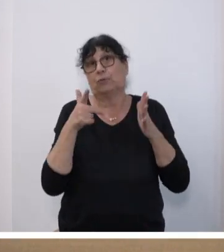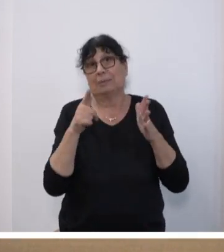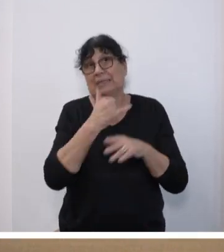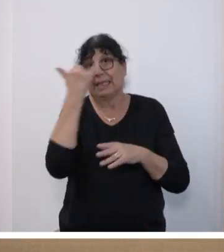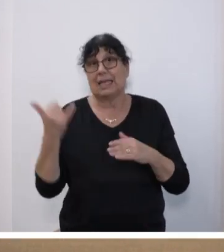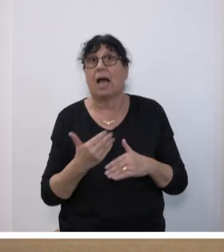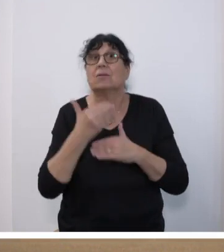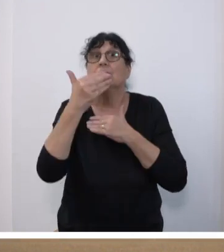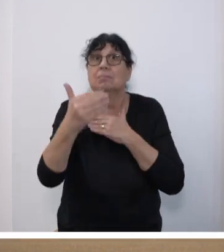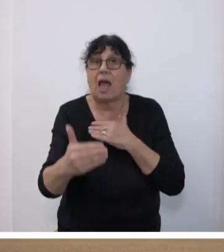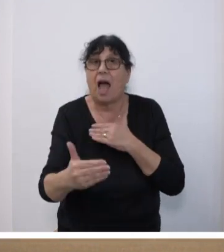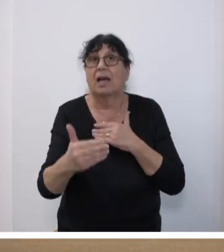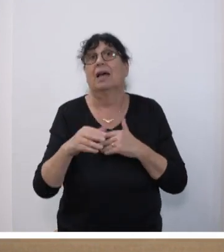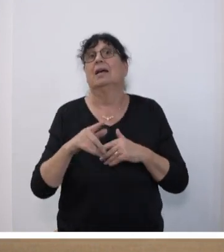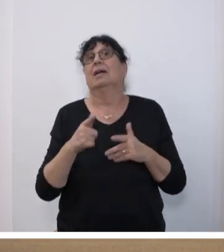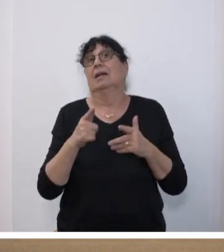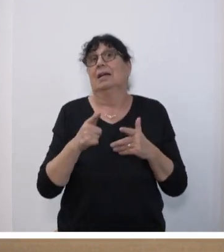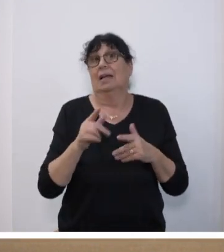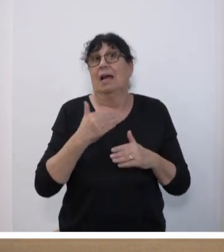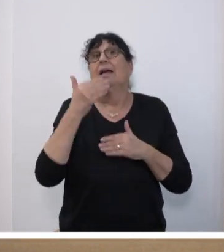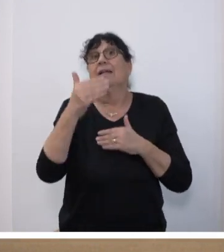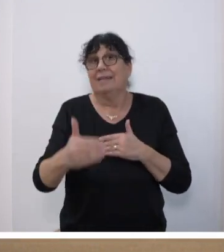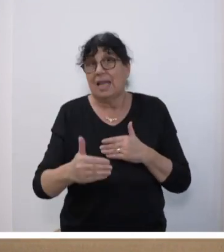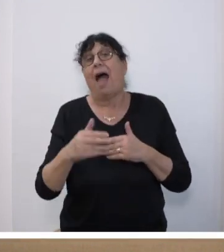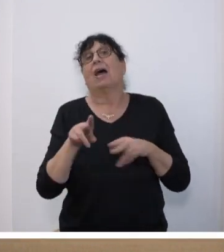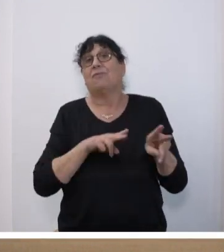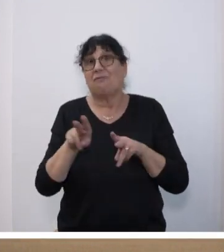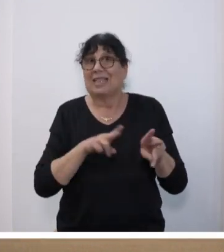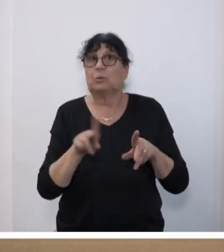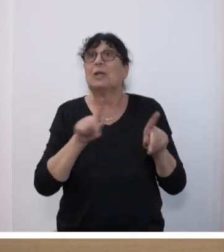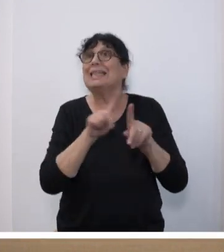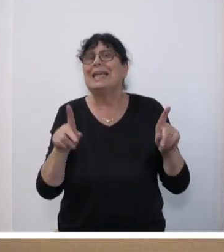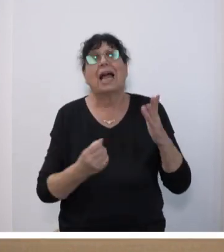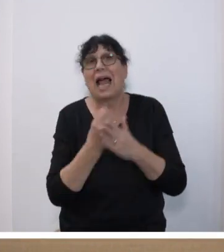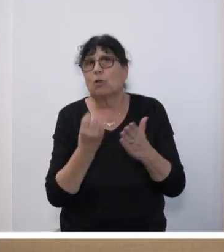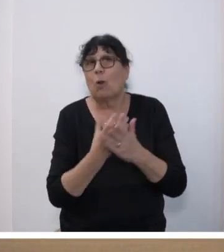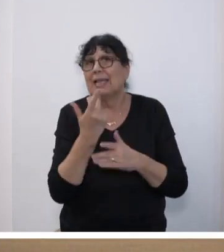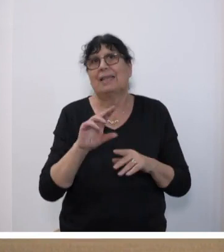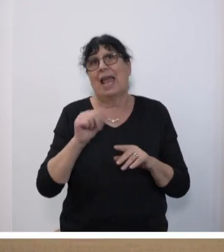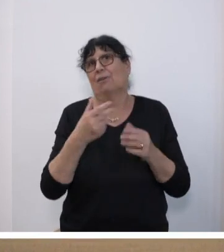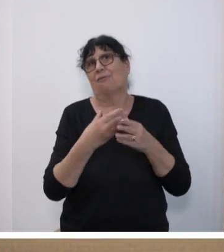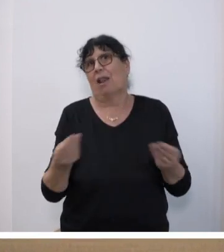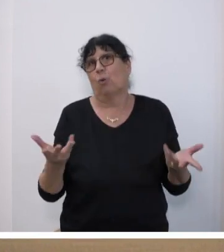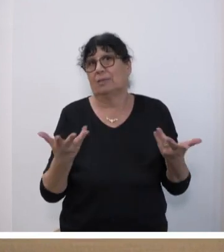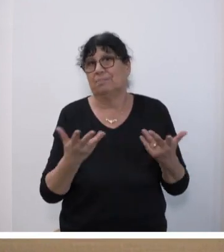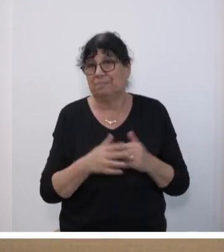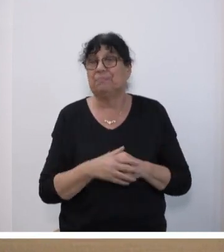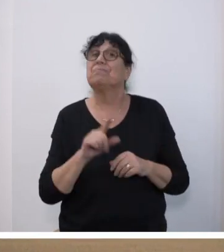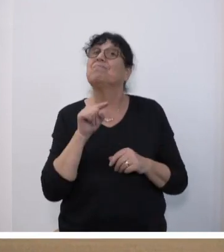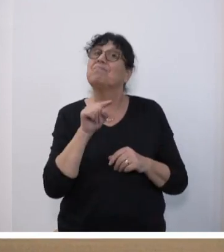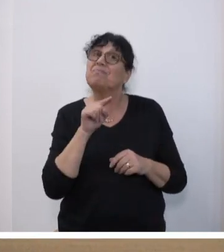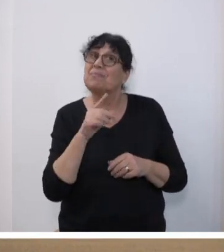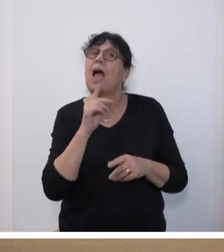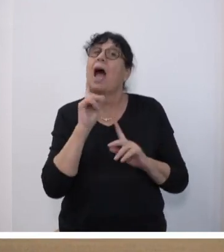nach Verfassung, nach dem Verfassen, nichts an Aktualität eingebüßt, liebe Kolleginnen und Kollegen. Und das liegt sicher